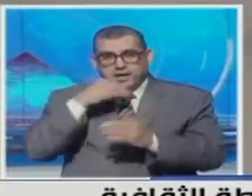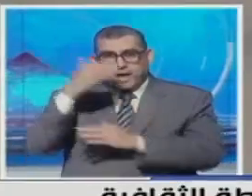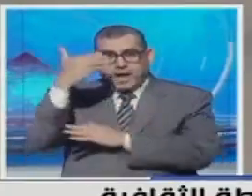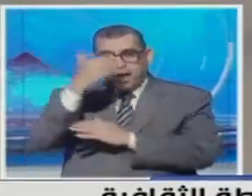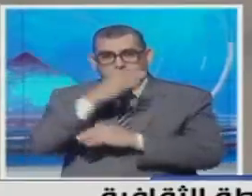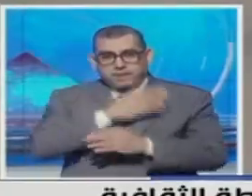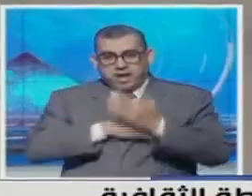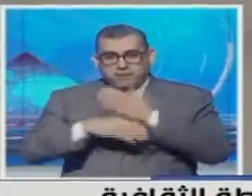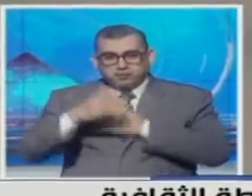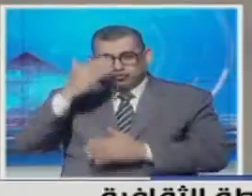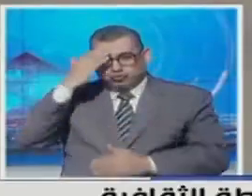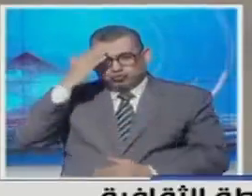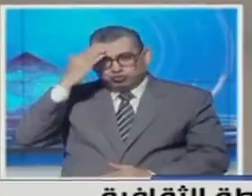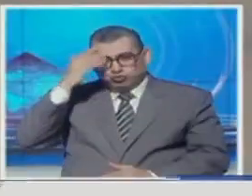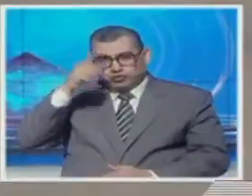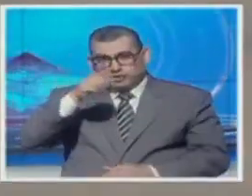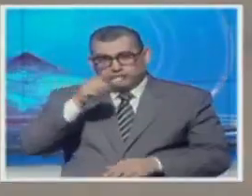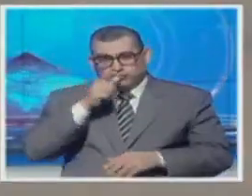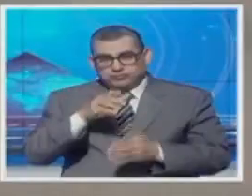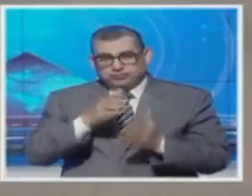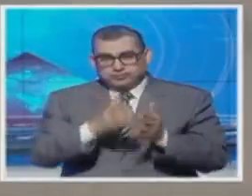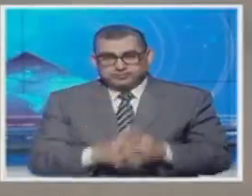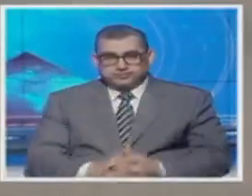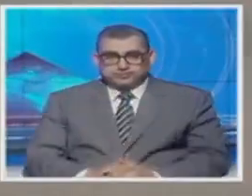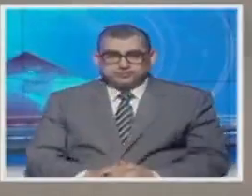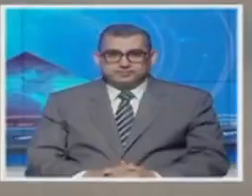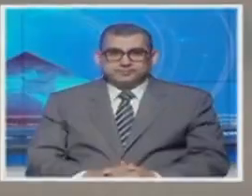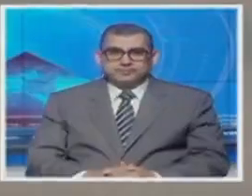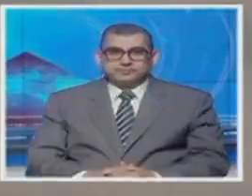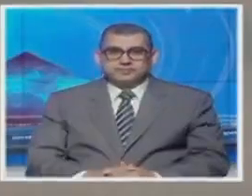من مدينة العالمين الجديدة، شكرا لك.